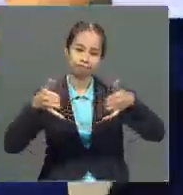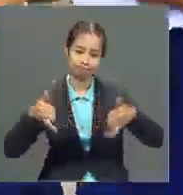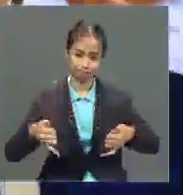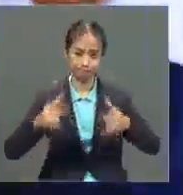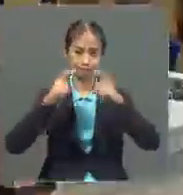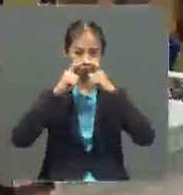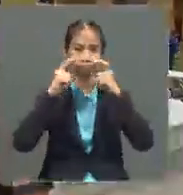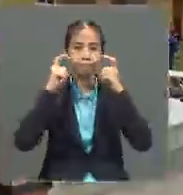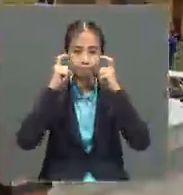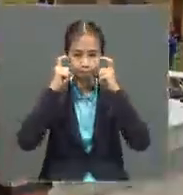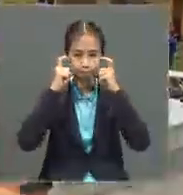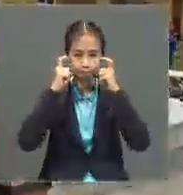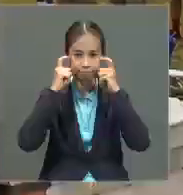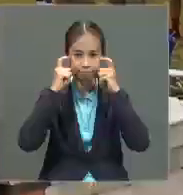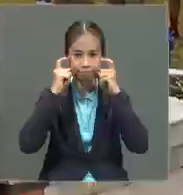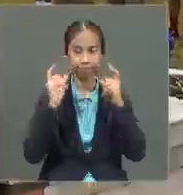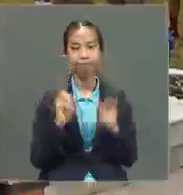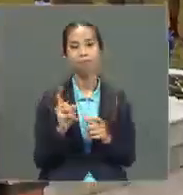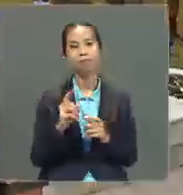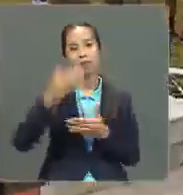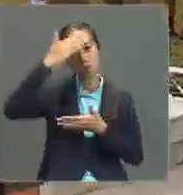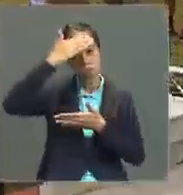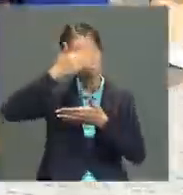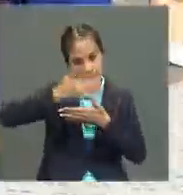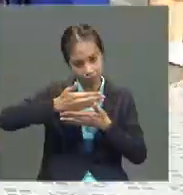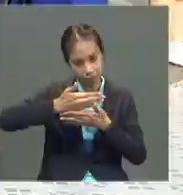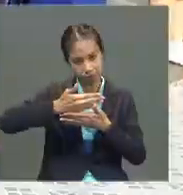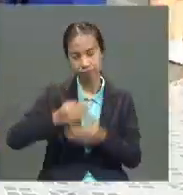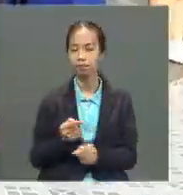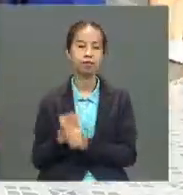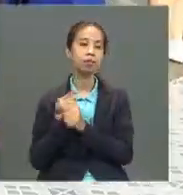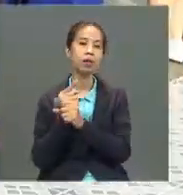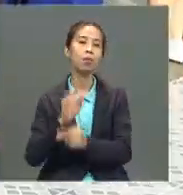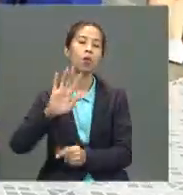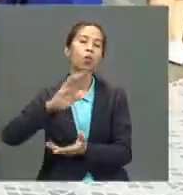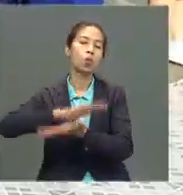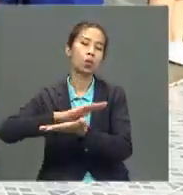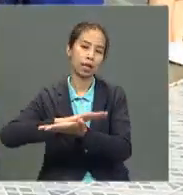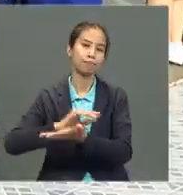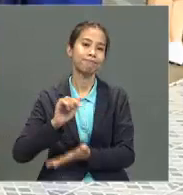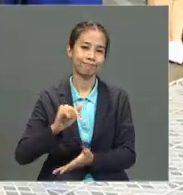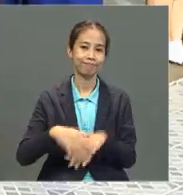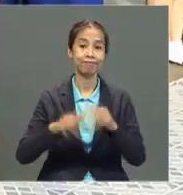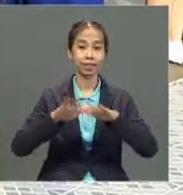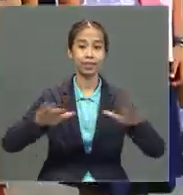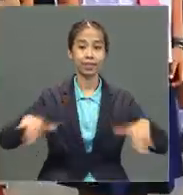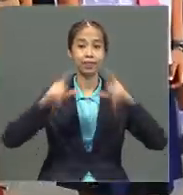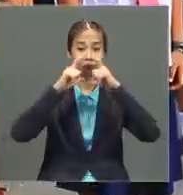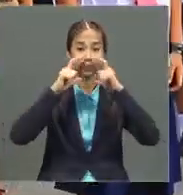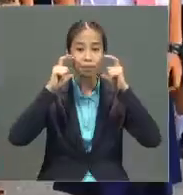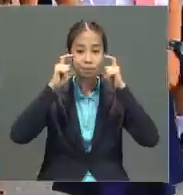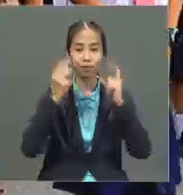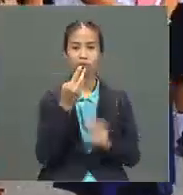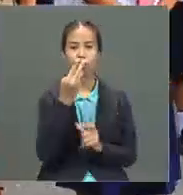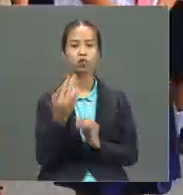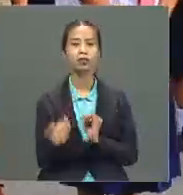ใส่หน้ากากผ้าหรือว่าหน้ากากอนามัยหรือสวมใส่เฟซชิลตามมาตรการที่โรงเรียนกำหนดเนี่ยค่ะน้องๆก็สวมใส่หน้ากากการเรียกว่